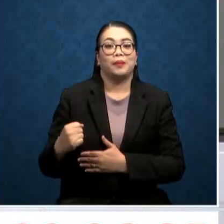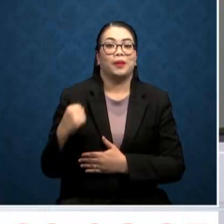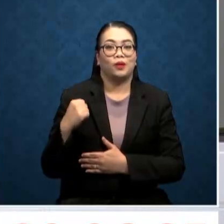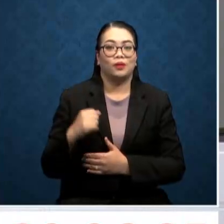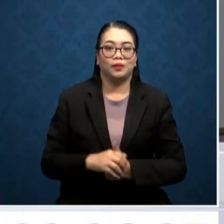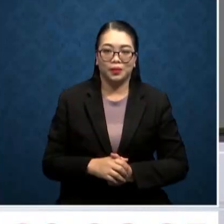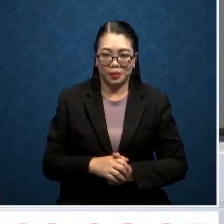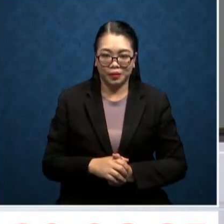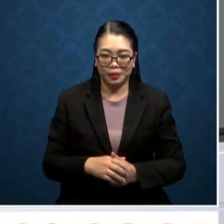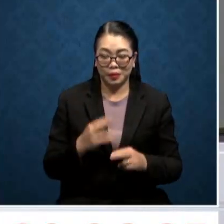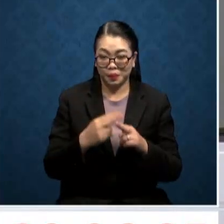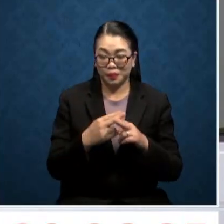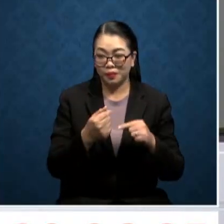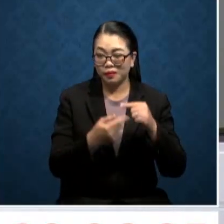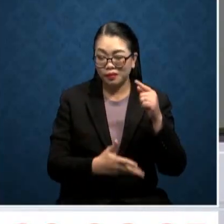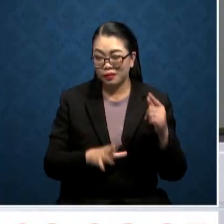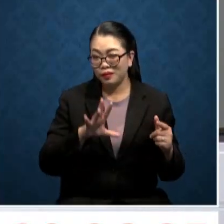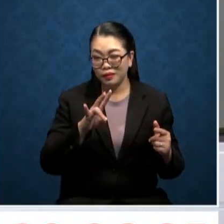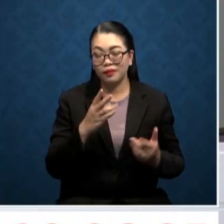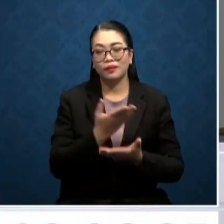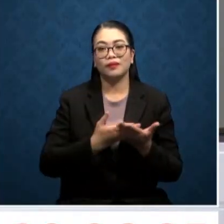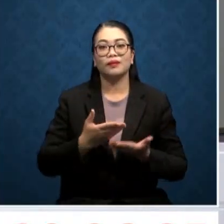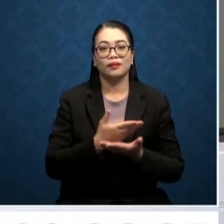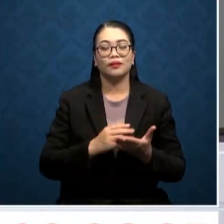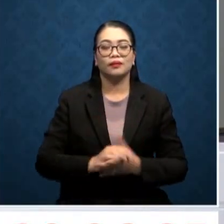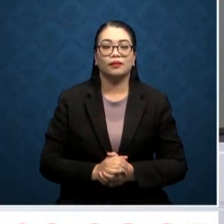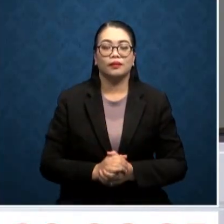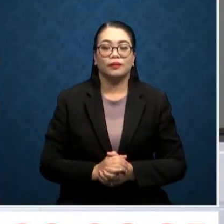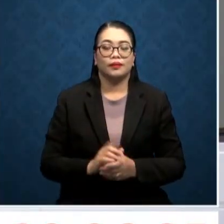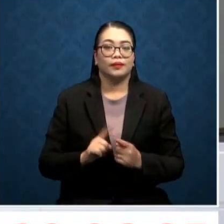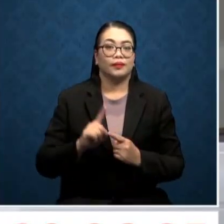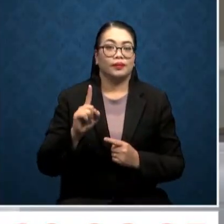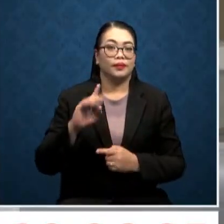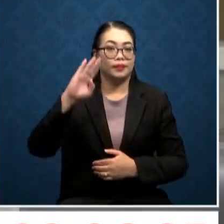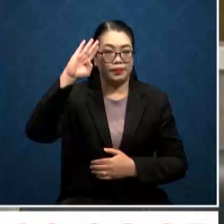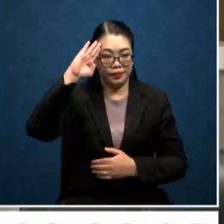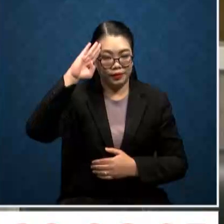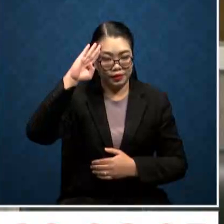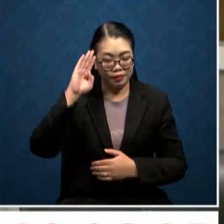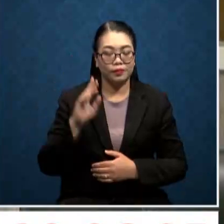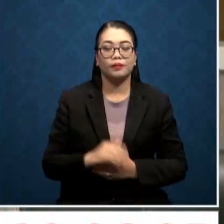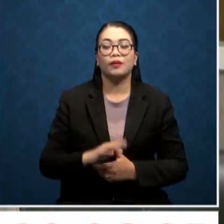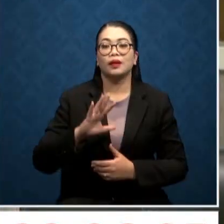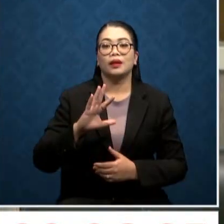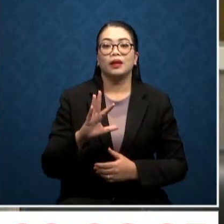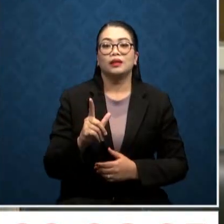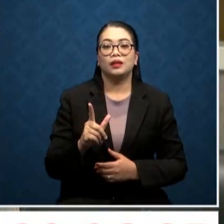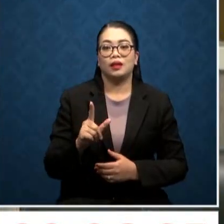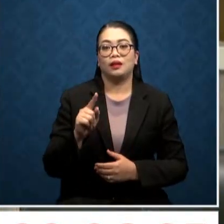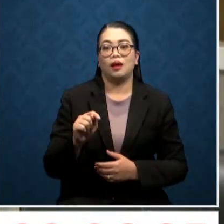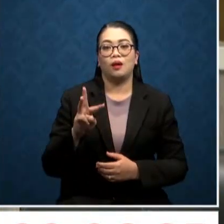ายชื่อ7รายชื่อในการพิจารณานะครับ1พลตำรวจตรีชัตวัฒน์แสงเพ